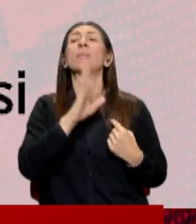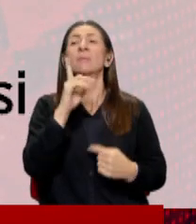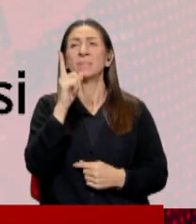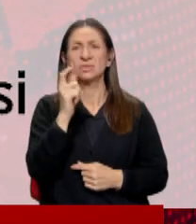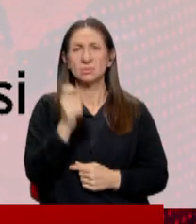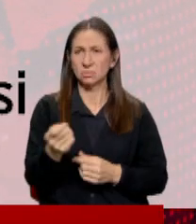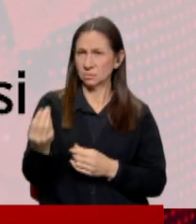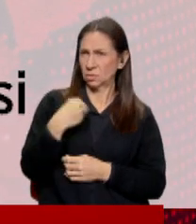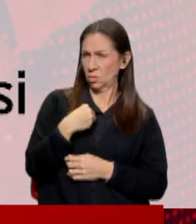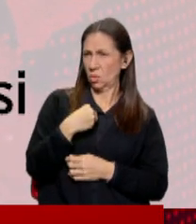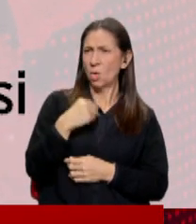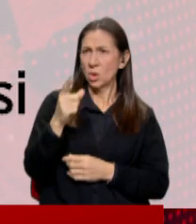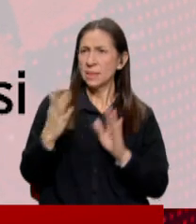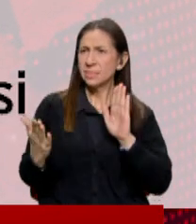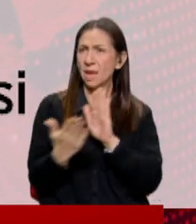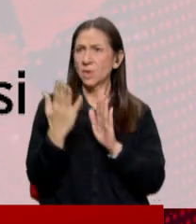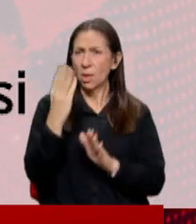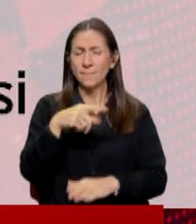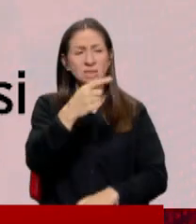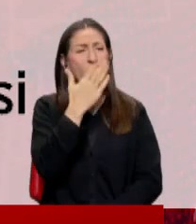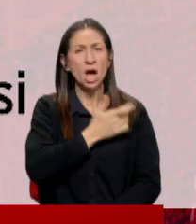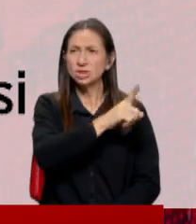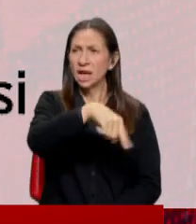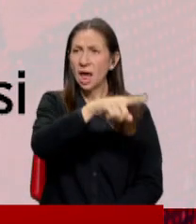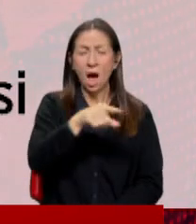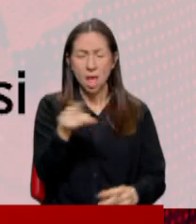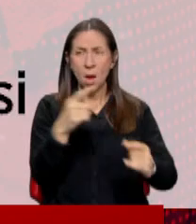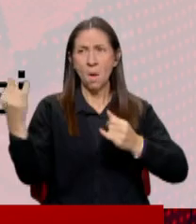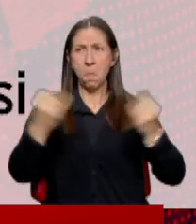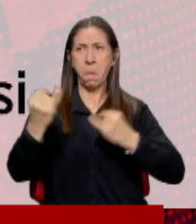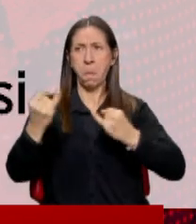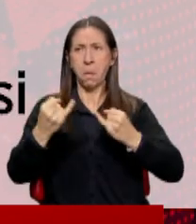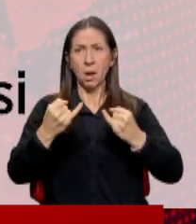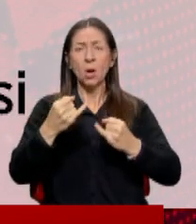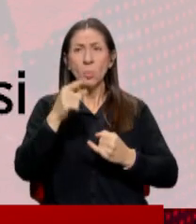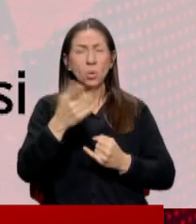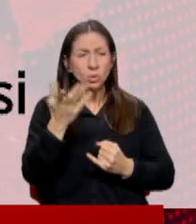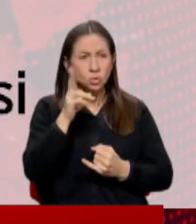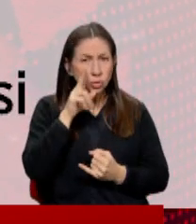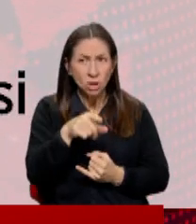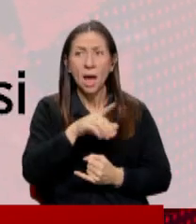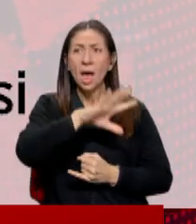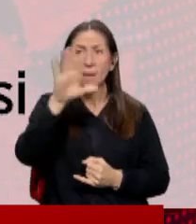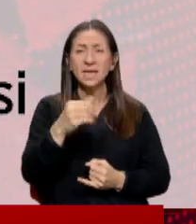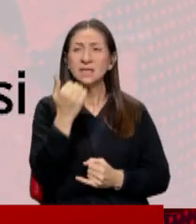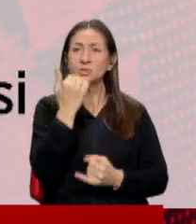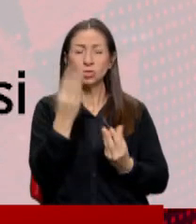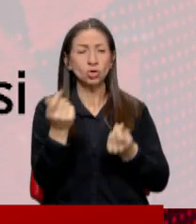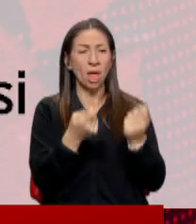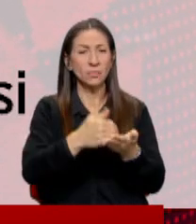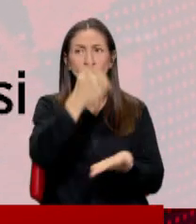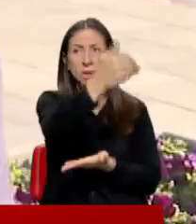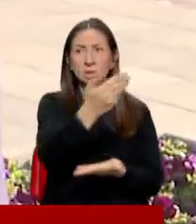gibi bir gerekçe ortaya sürüyor. Ona tepki gösteren başka öğrencilerle aralarında tartışma yaşanıyor. Bu olay sonucu hepsi geçici olarak